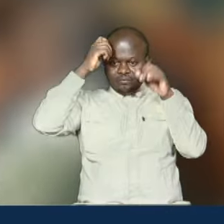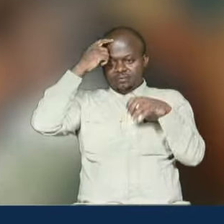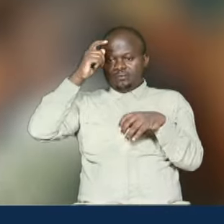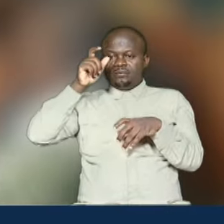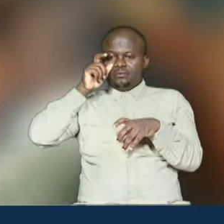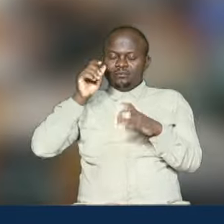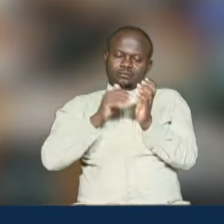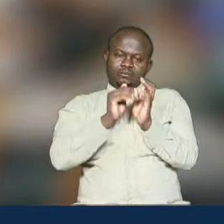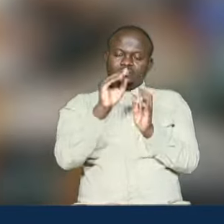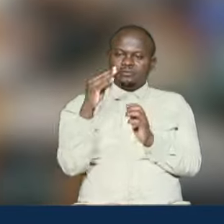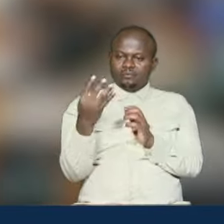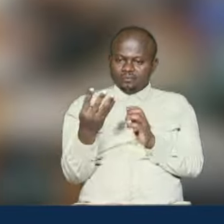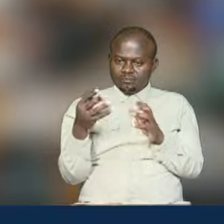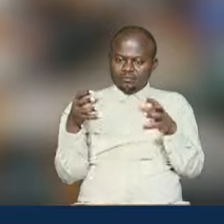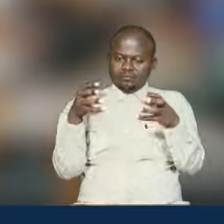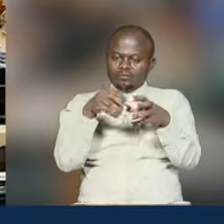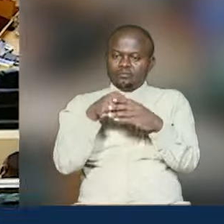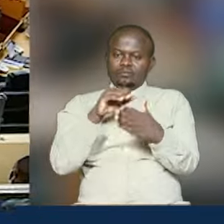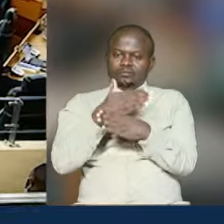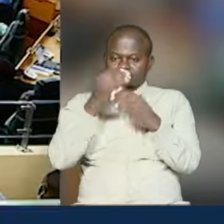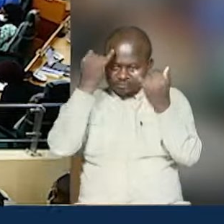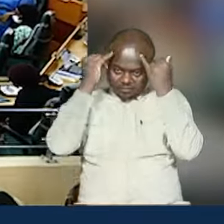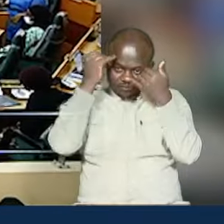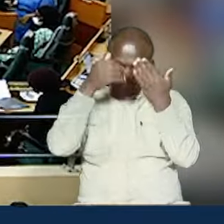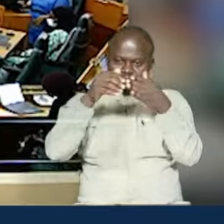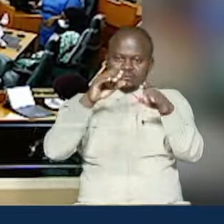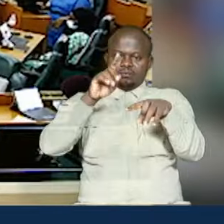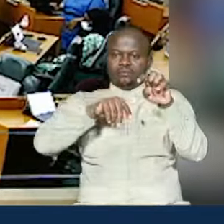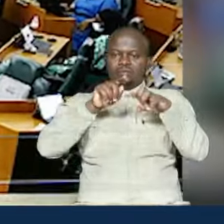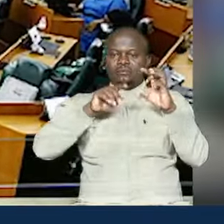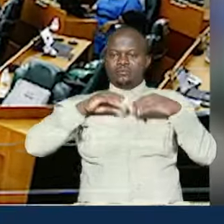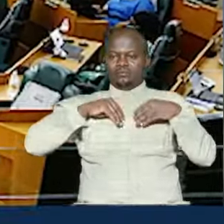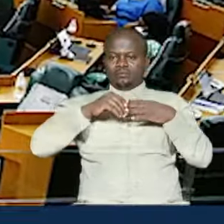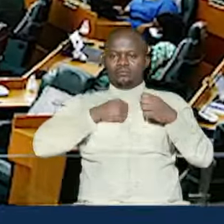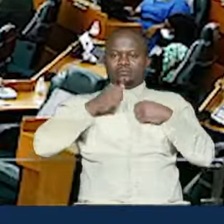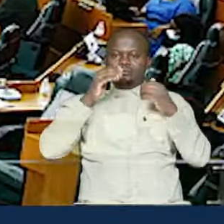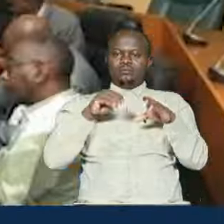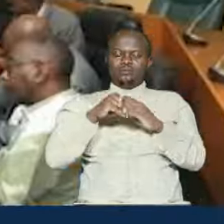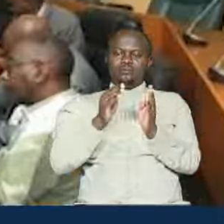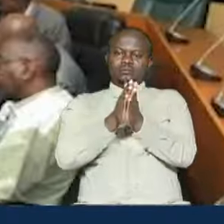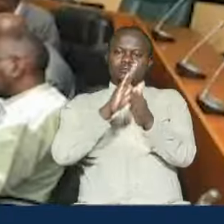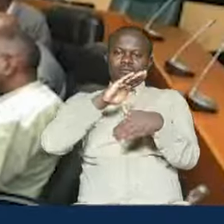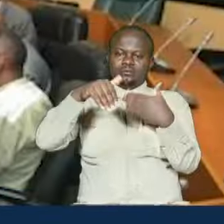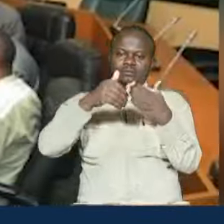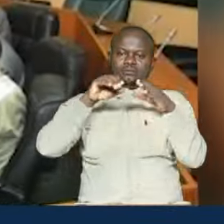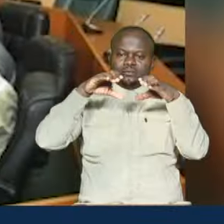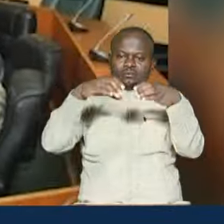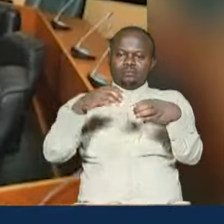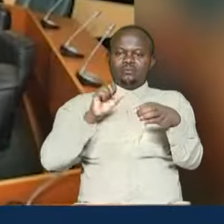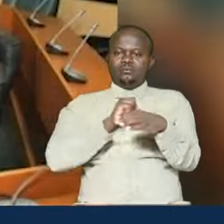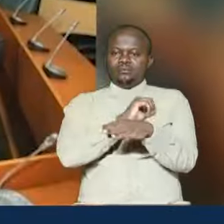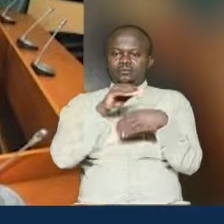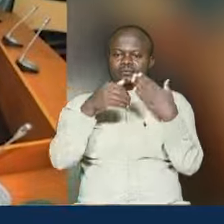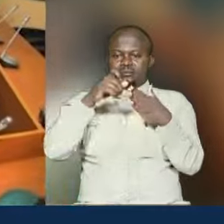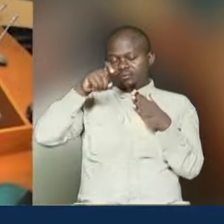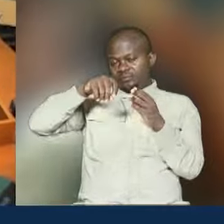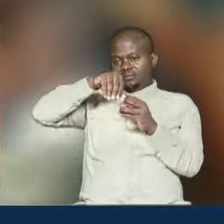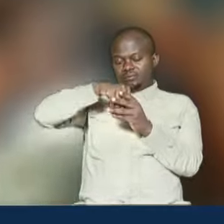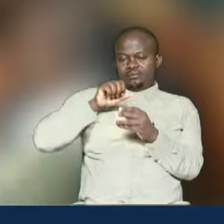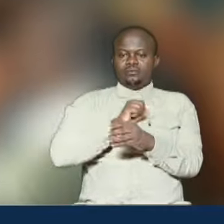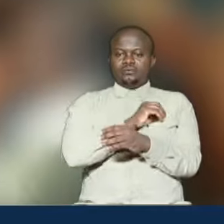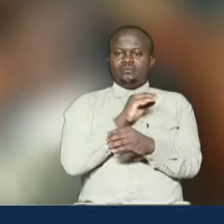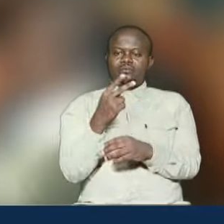bagenwa n'ihuriro nyunguranabitekerezo ry'imitwe ya politiki yemewe mu Rwanda. Muri rusange umutwe wa Sena ugomba kuba ugizwe